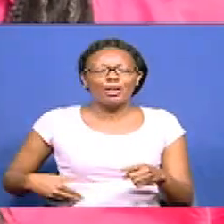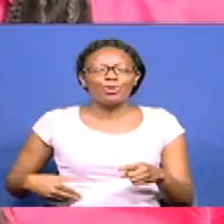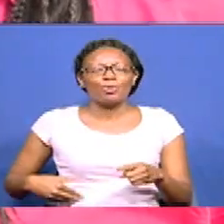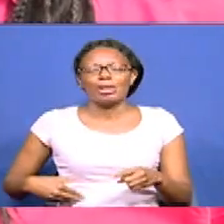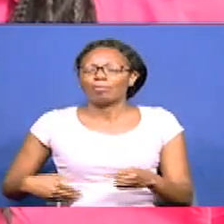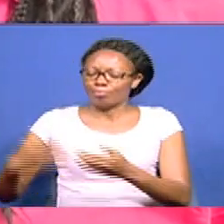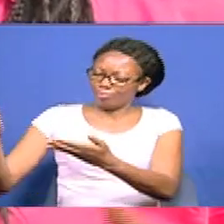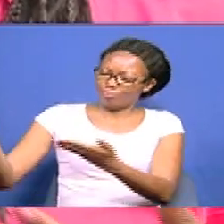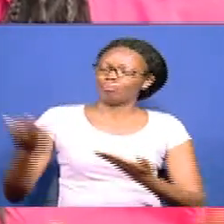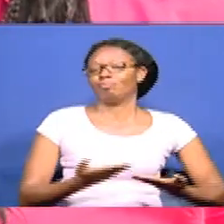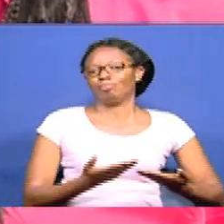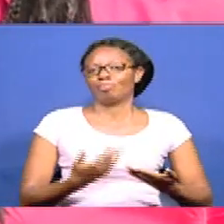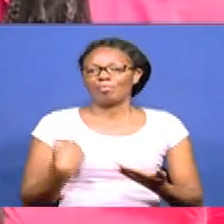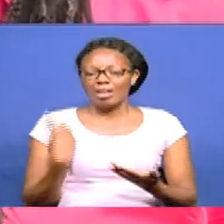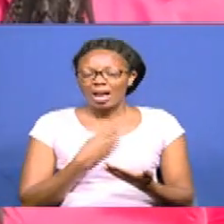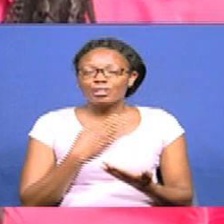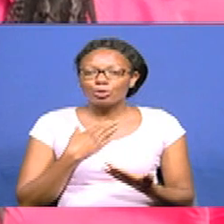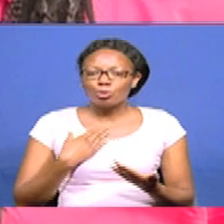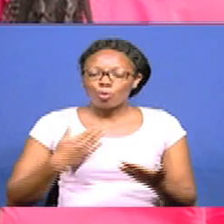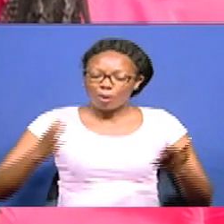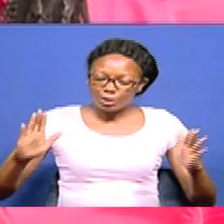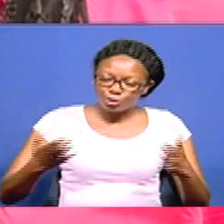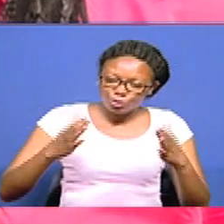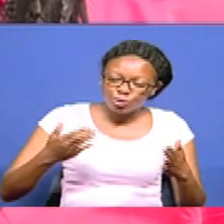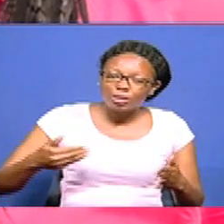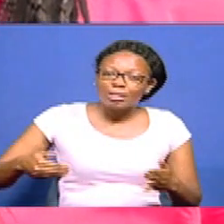Kwa youth, tunataka kuencourage youth